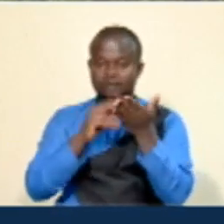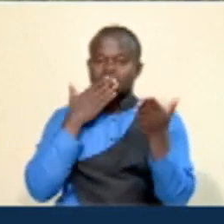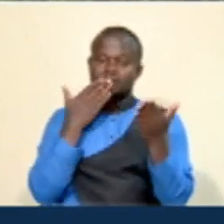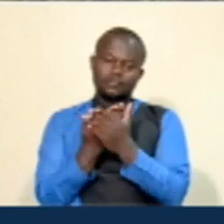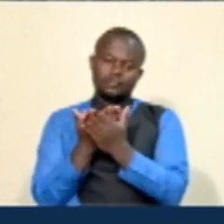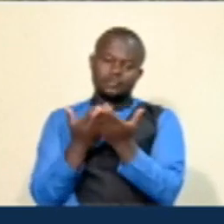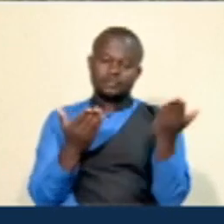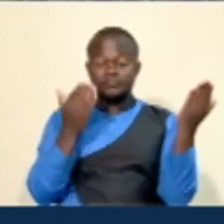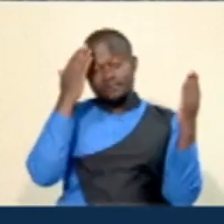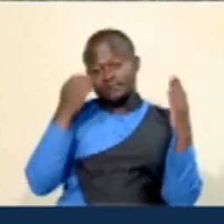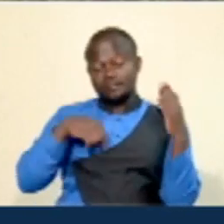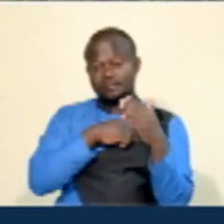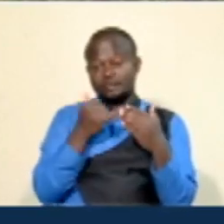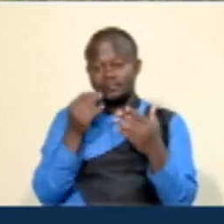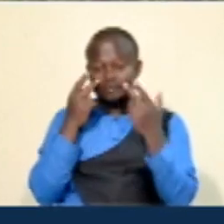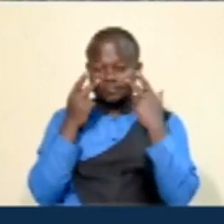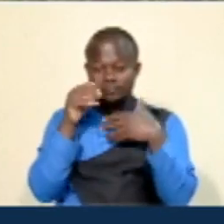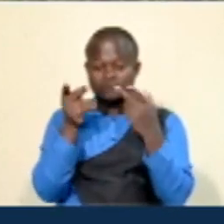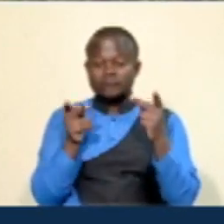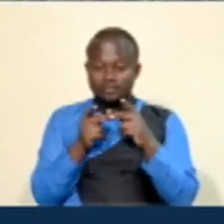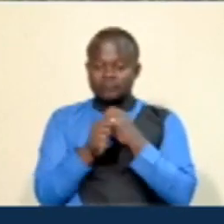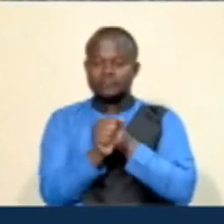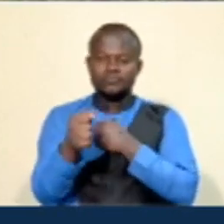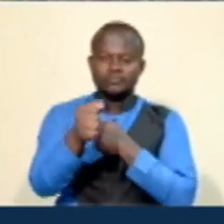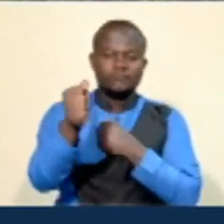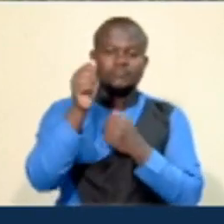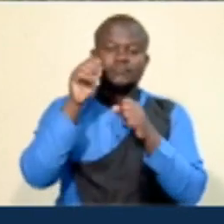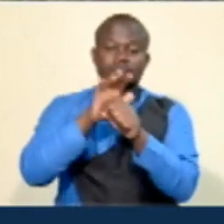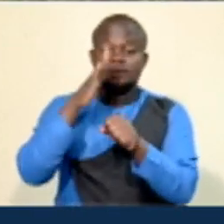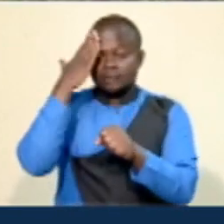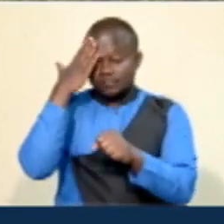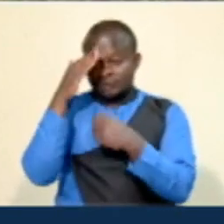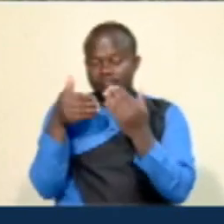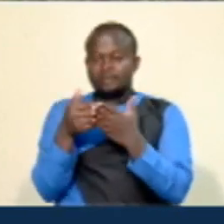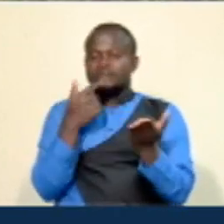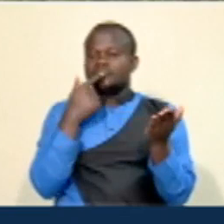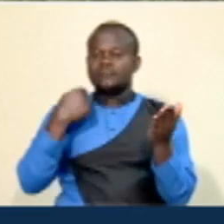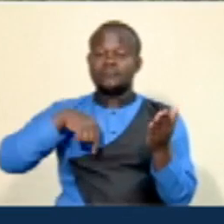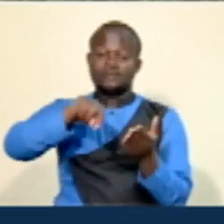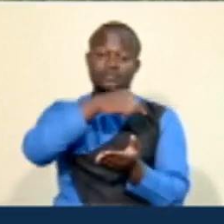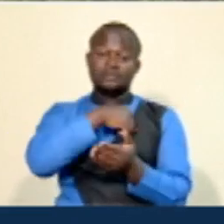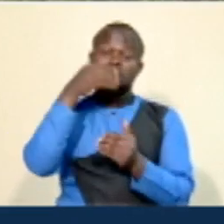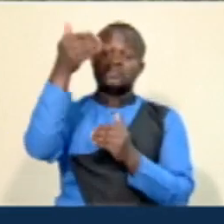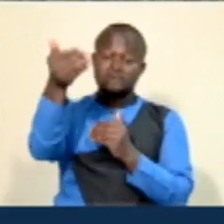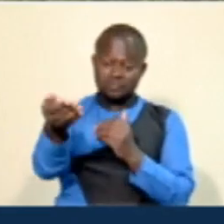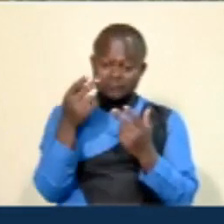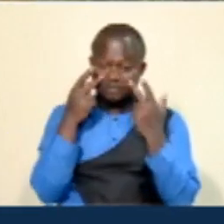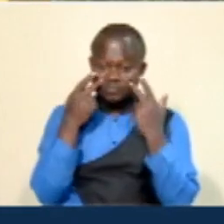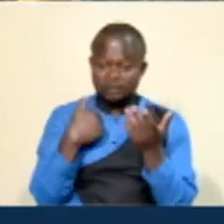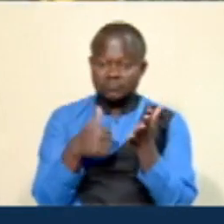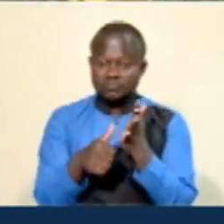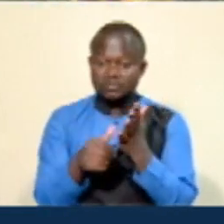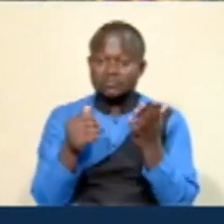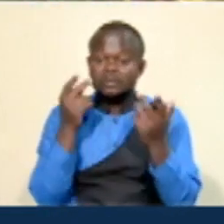umusaruro, kuko urabona kano karere kacu ni akarere k'ubukerarugendo, ndabizi abenshi barabizi. So twaje kureba rero, nyuma yaho twaje kugira ikibazo,